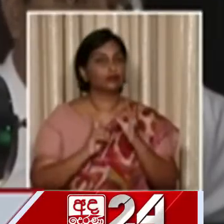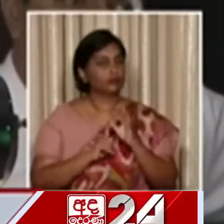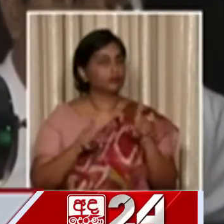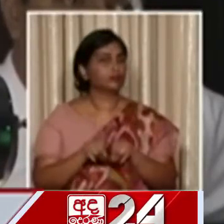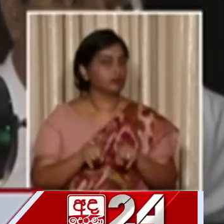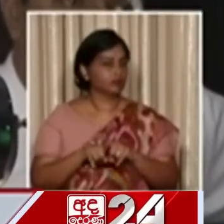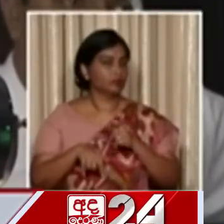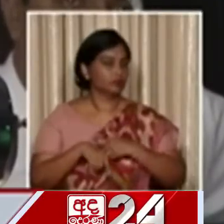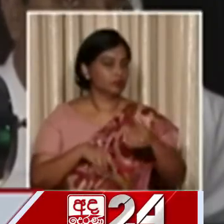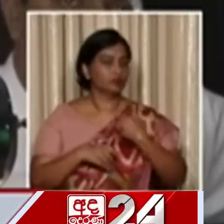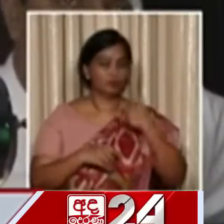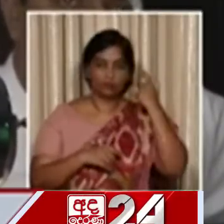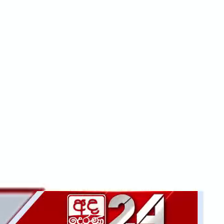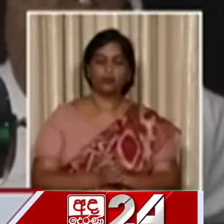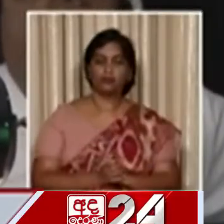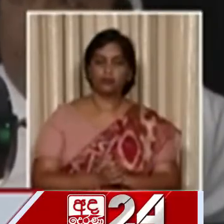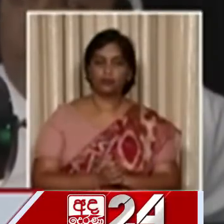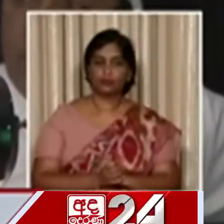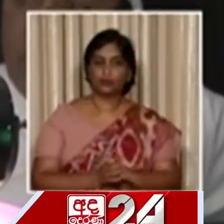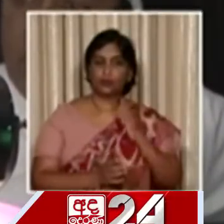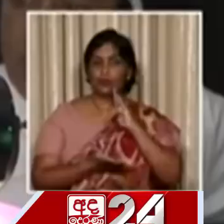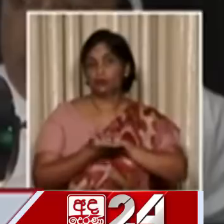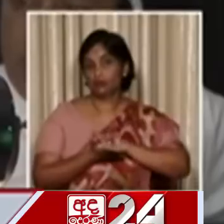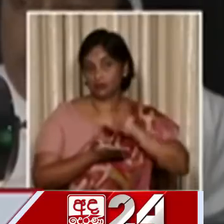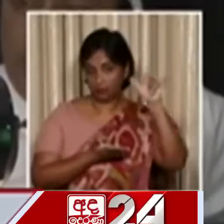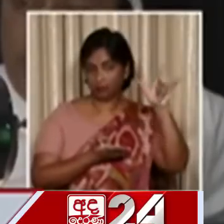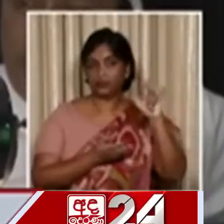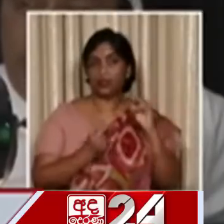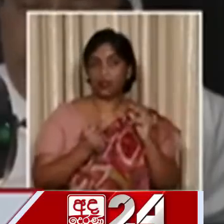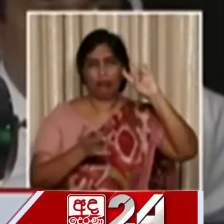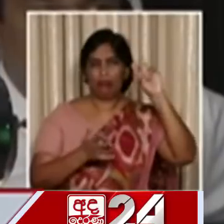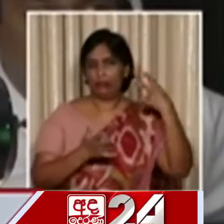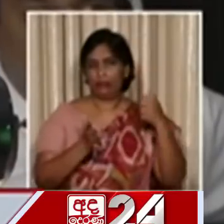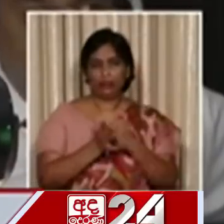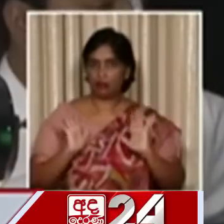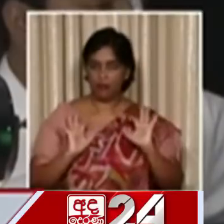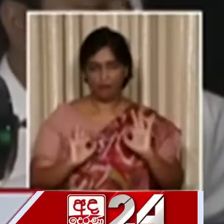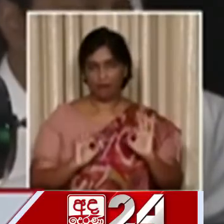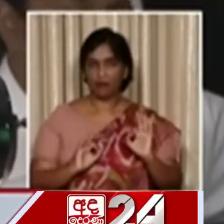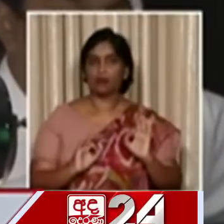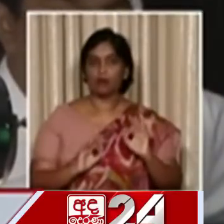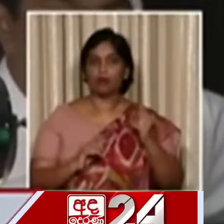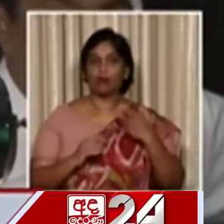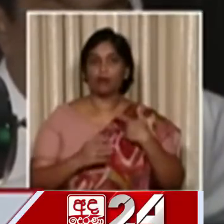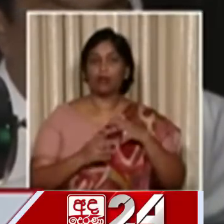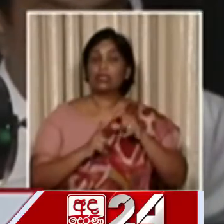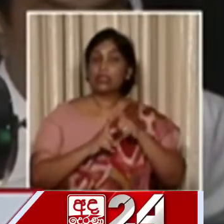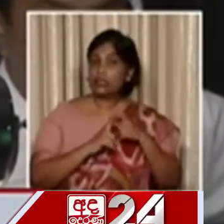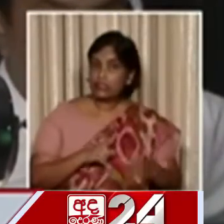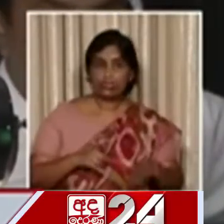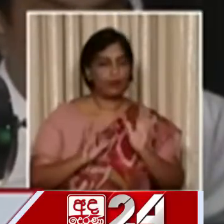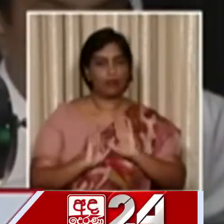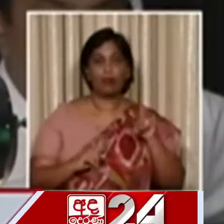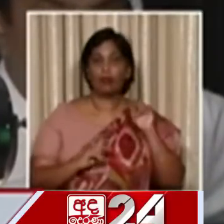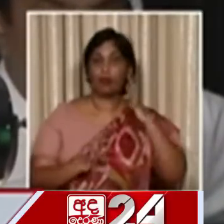හැටියට ඉන්න කාලය තුල අපිට මතකයි ඔබතුමාගේ කකුල කැඩෙනවා. විදේශ රටක ගිහිල්ලා යම් හදිසි අනතුරක් වෙලා කකුල කැඩෙනවා. ඔබ අද අබ්බඝාතයෙක් කියලා නැහැ. ඇයි